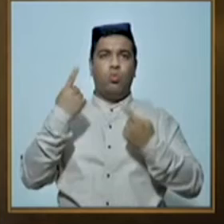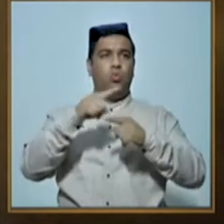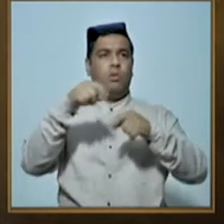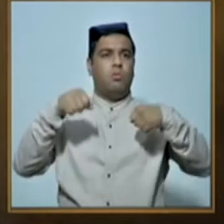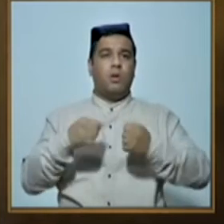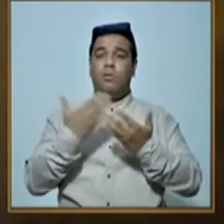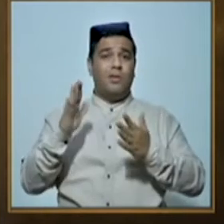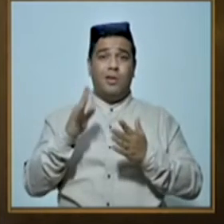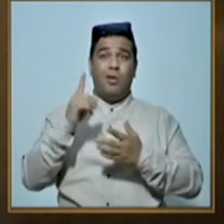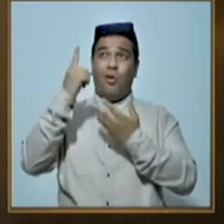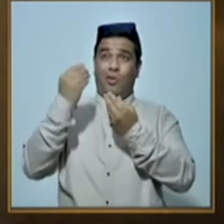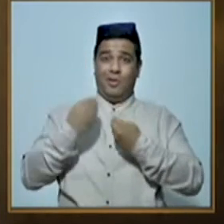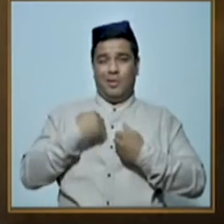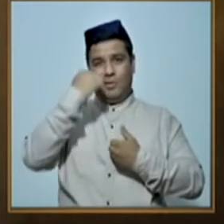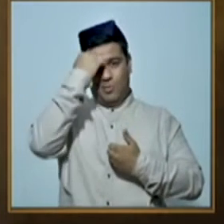zinhar gitmesimiz gerek.